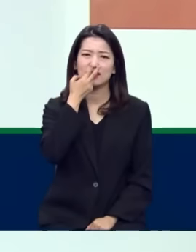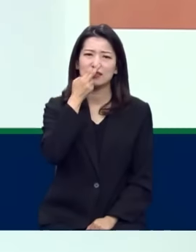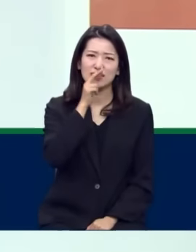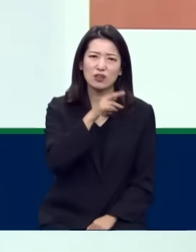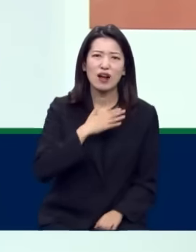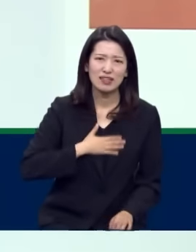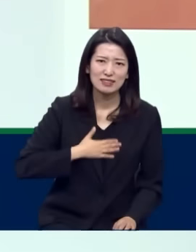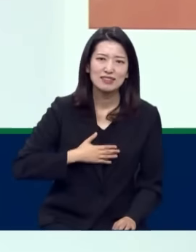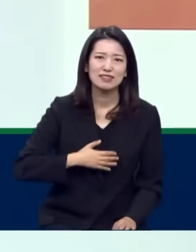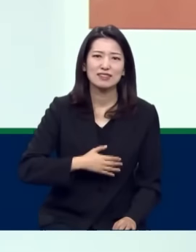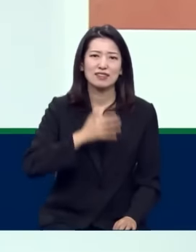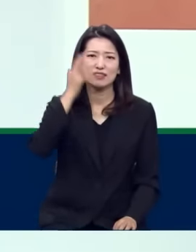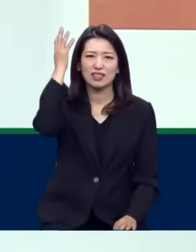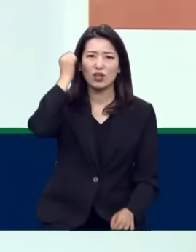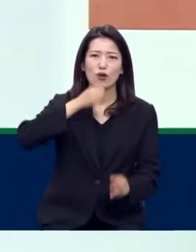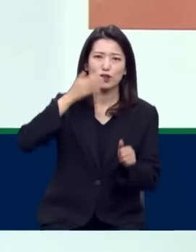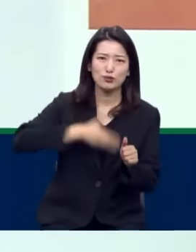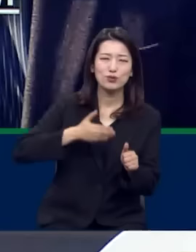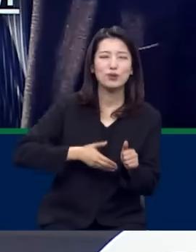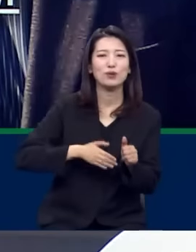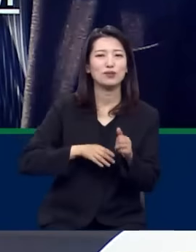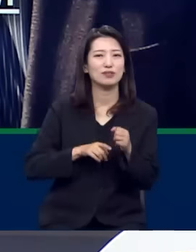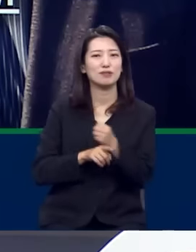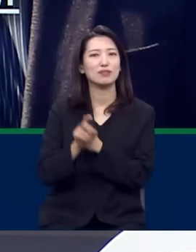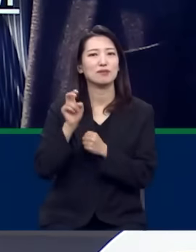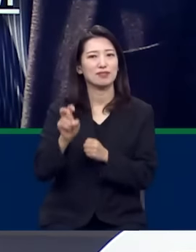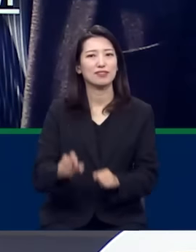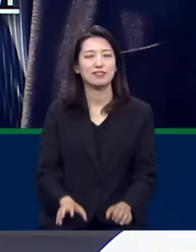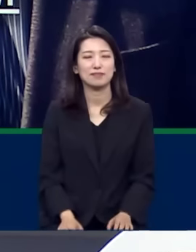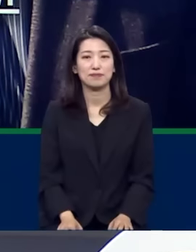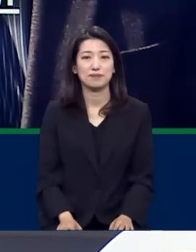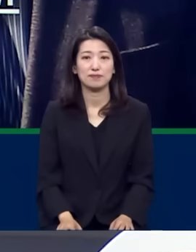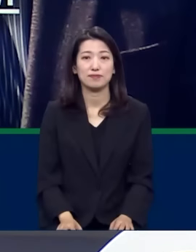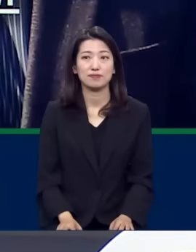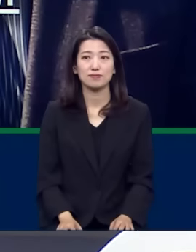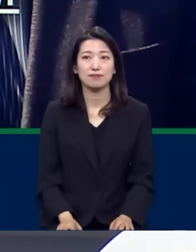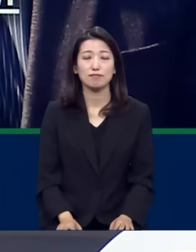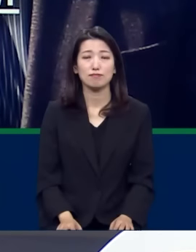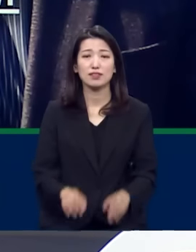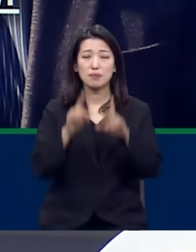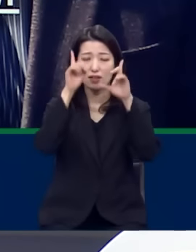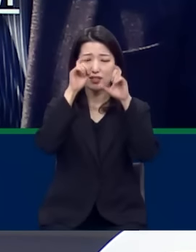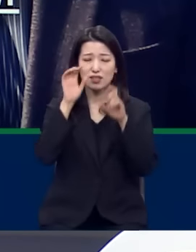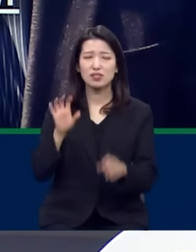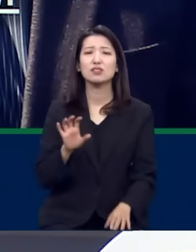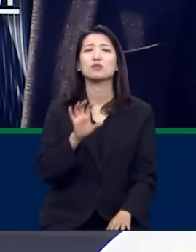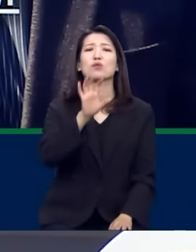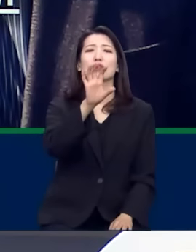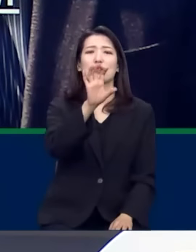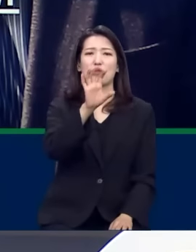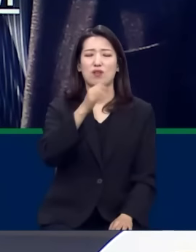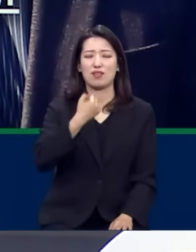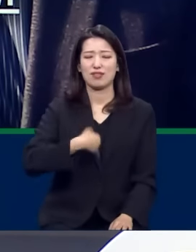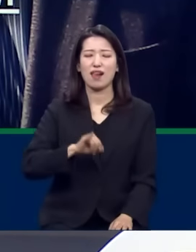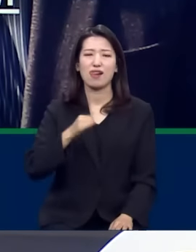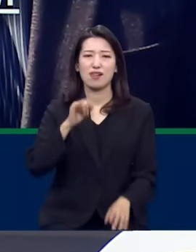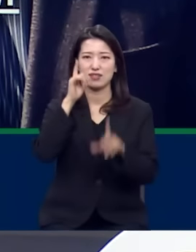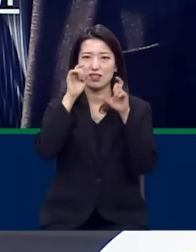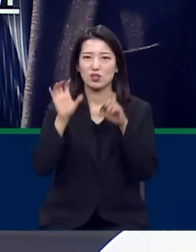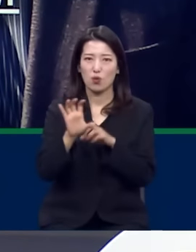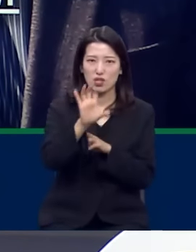건데 근데 이런 명태 씨 그래서 김여사 보라고 사진 올리고 김여사한테 텔레그램 메시지 계속해서